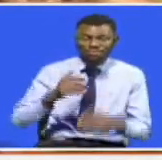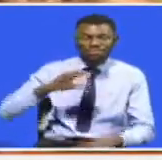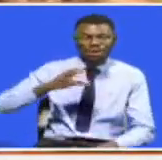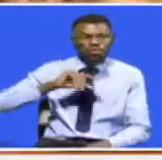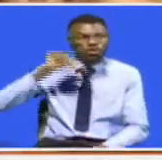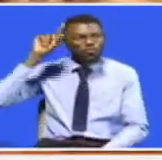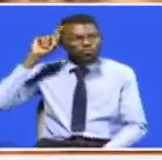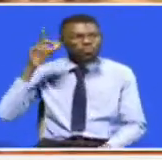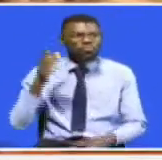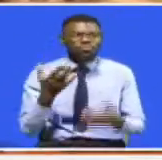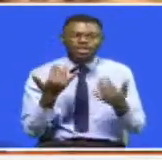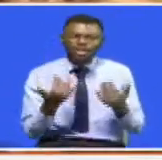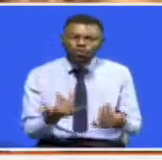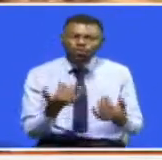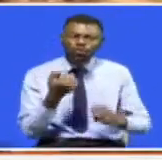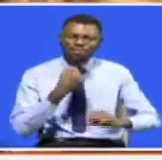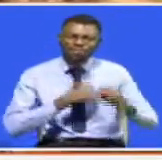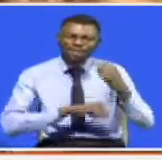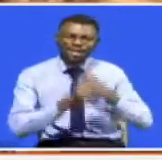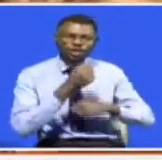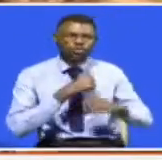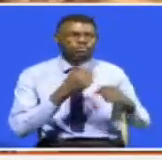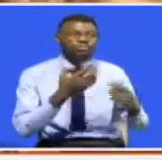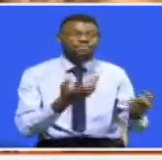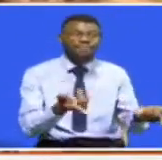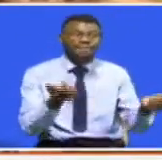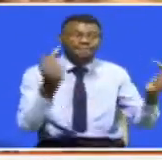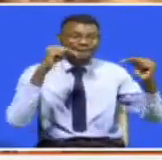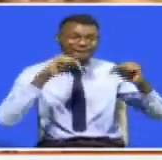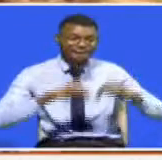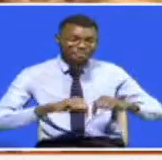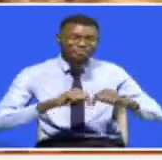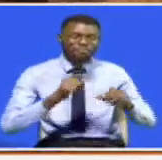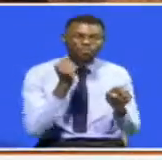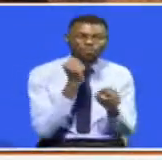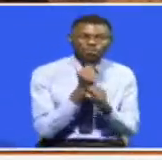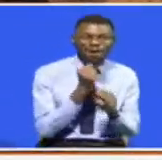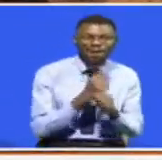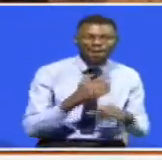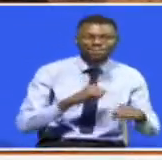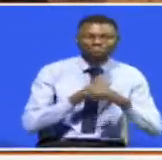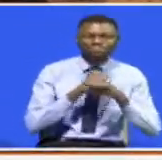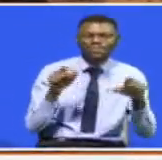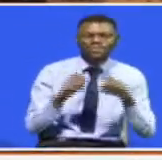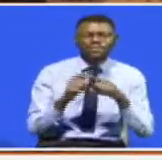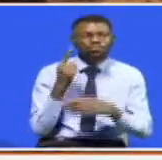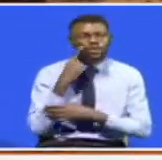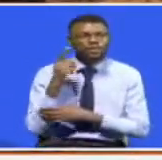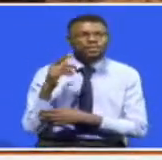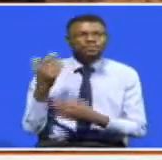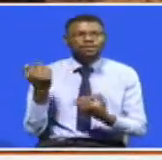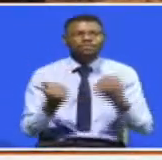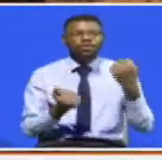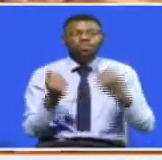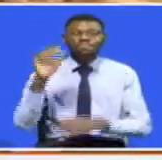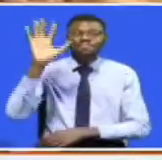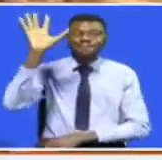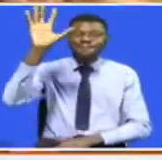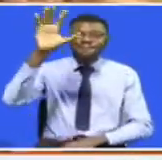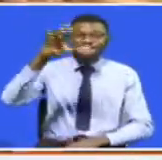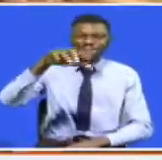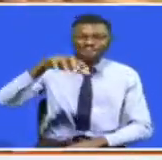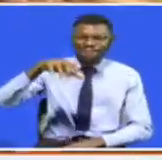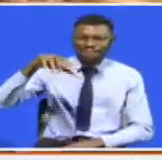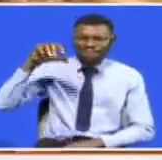kaunti imechukua nafasi yake ya kuja na kuweza kufanya kazi hii kama vile tunavyoona, tunaona tinga na tunaamini ya kwamba kazi